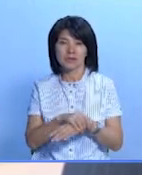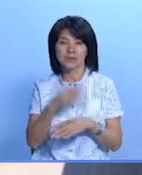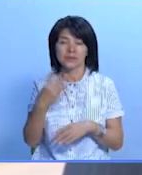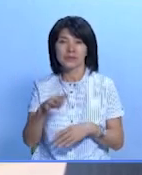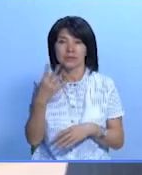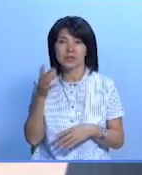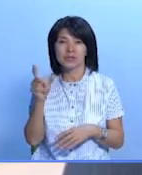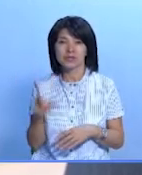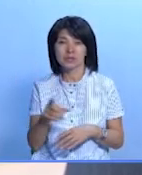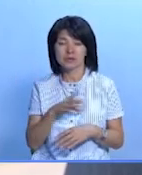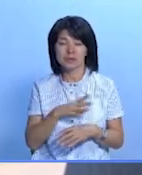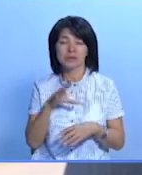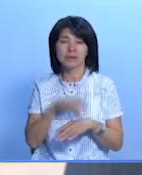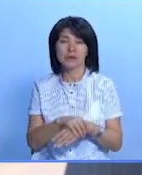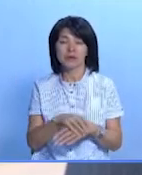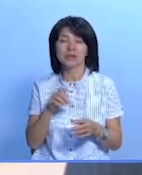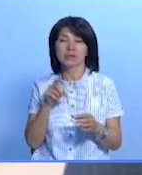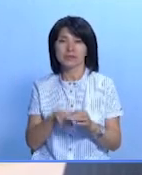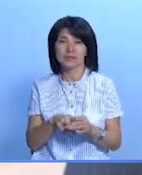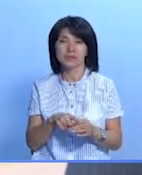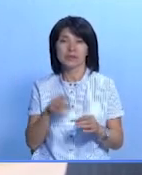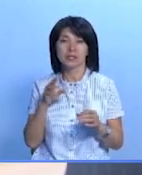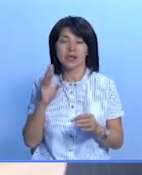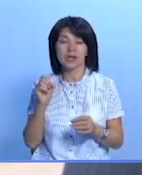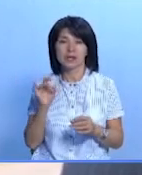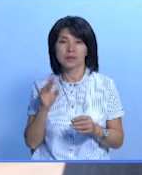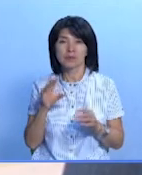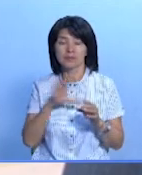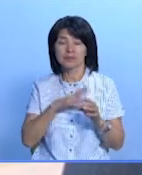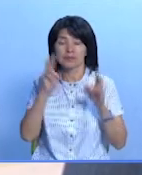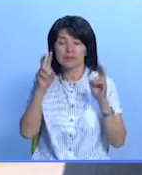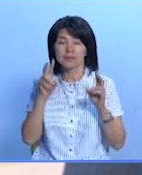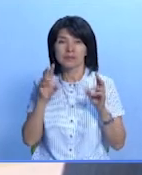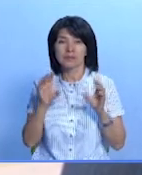болды. Аталмыш факт тіркелді. Әкімшілік құқық бұзушылық бойынша хаттама толтырылды.